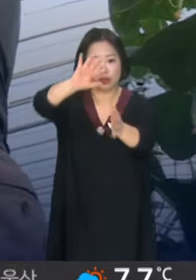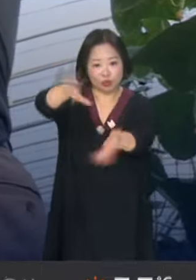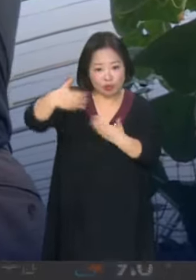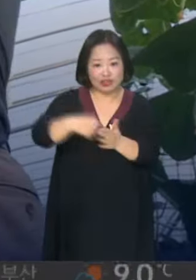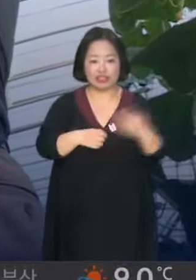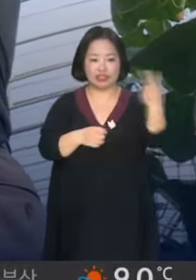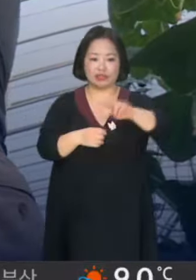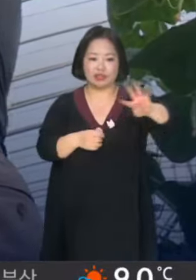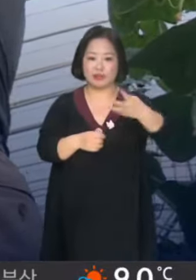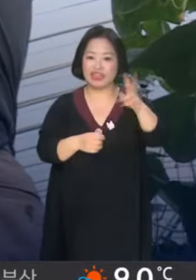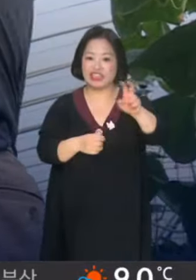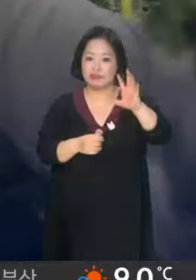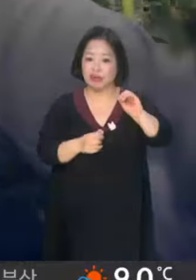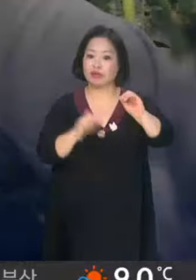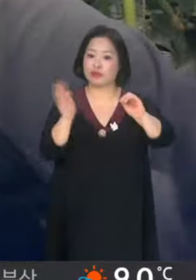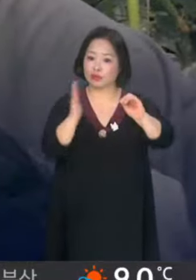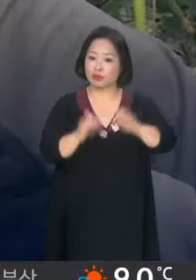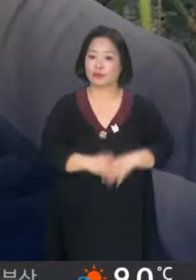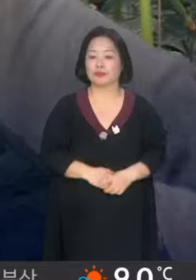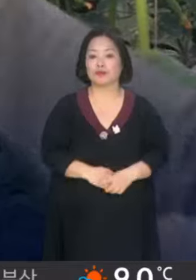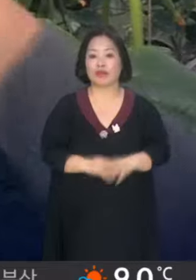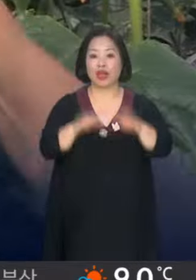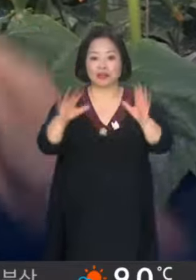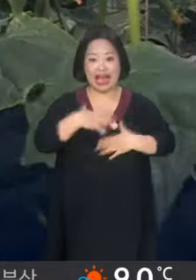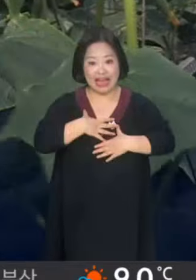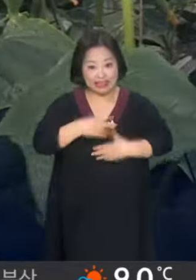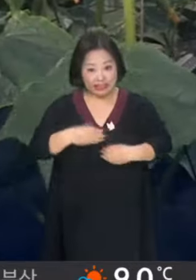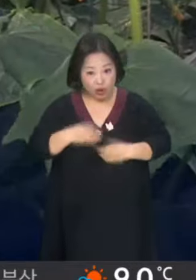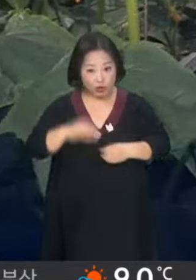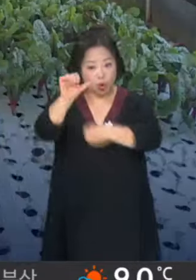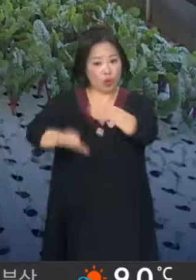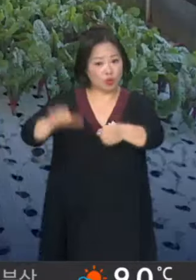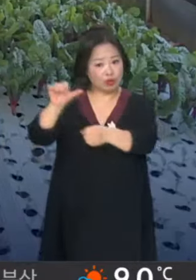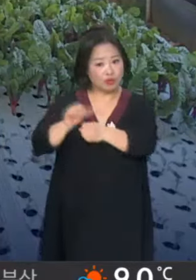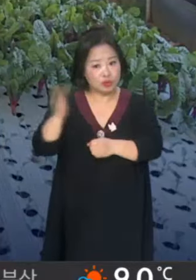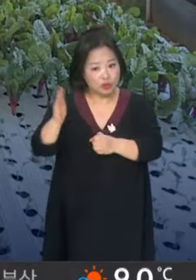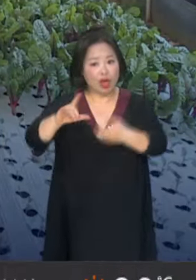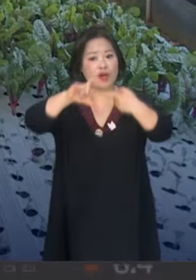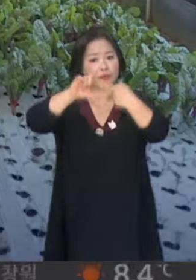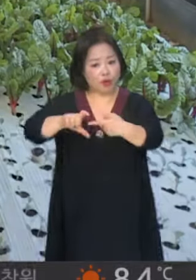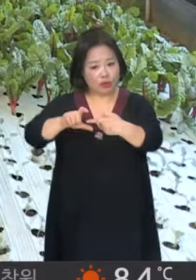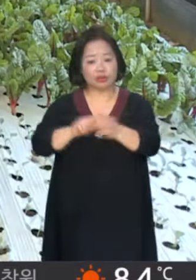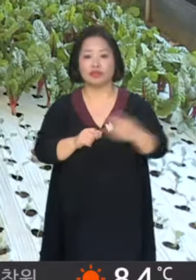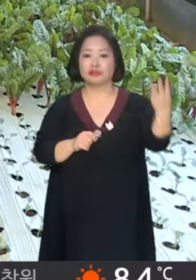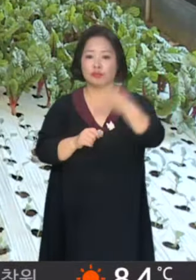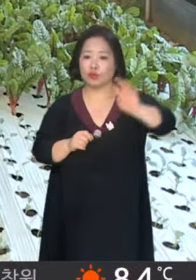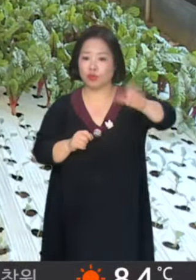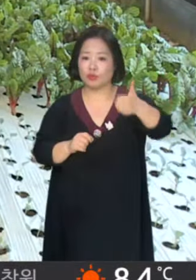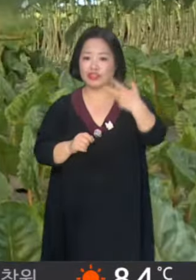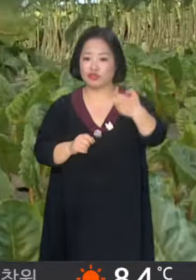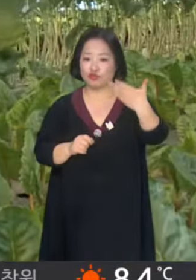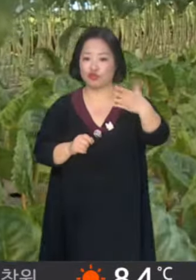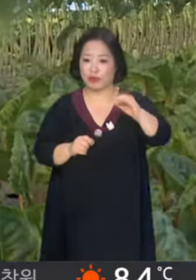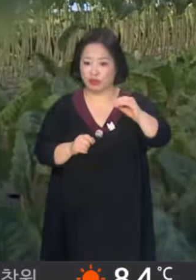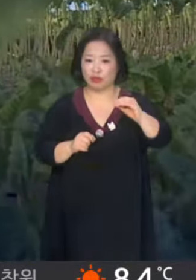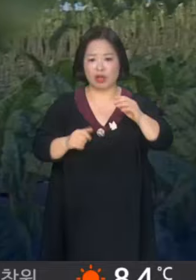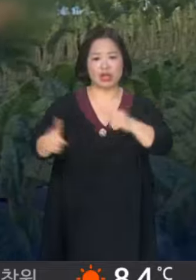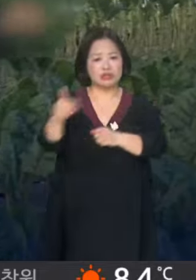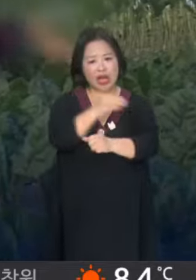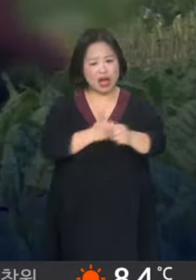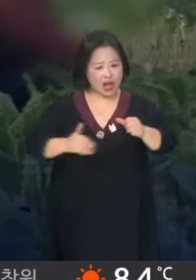2420만 에 불과했 안정기에 접어든 5년차로 봐도 평균 379만 원 상황이